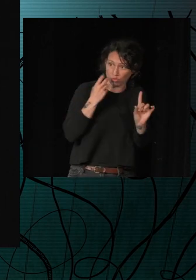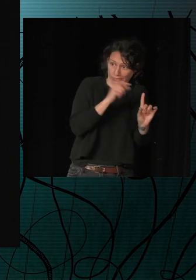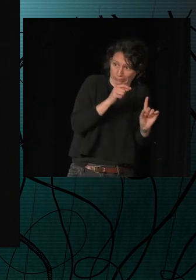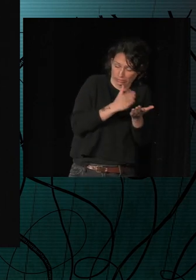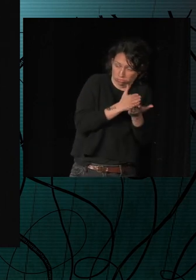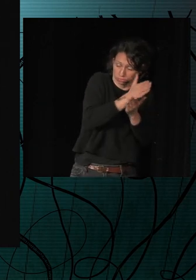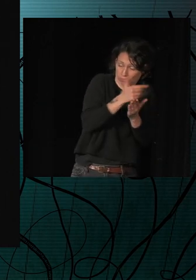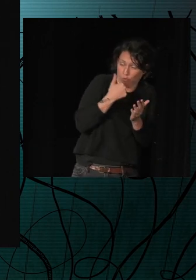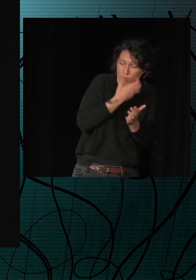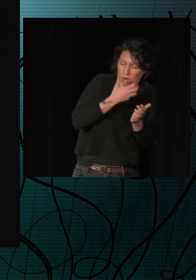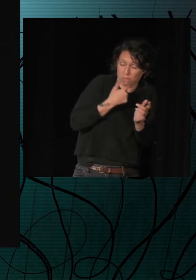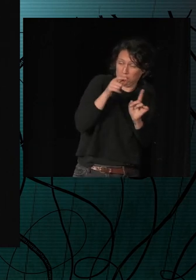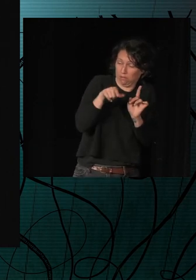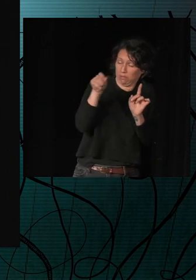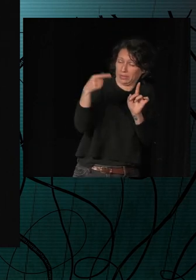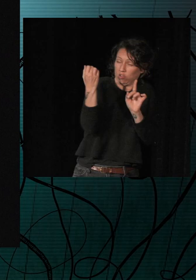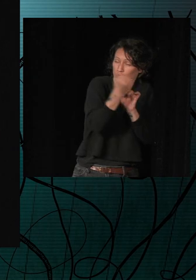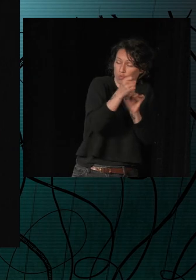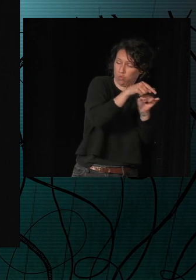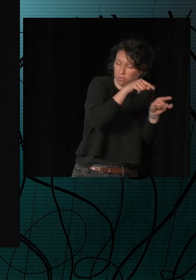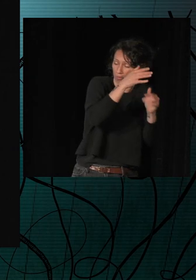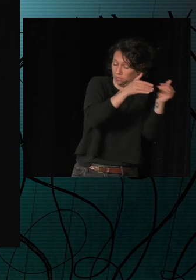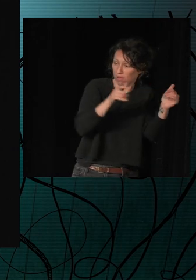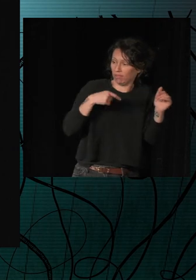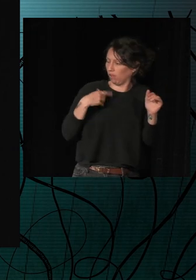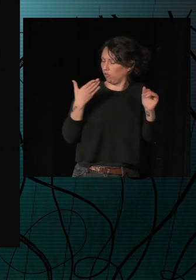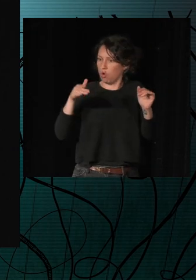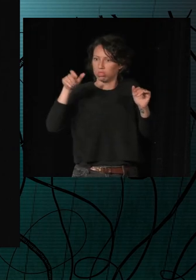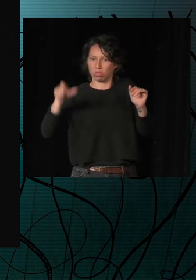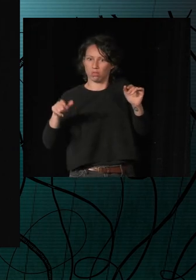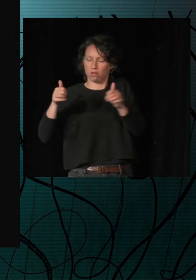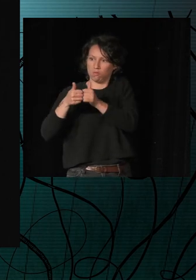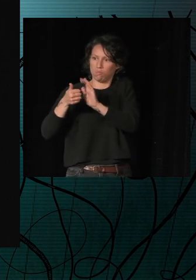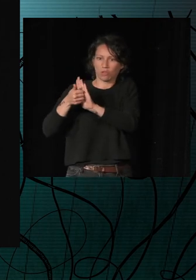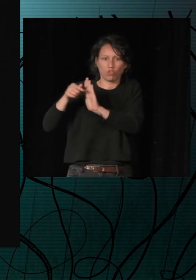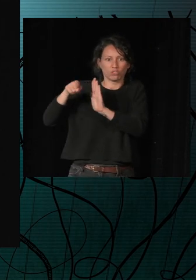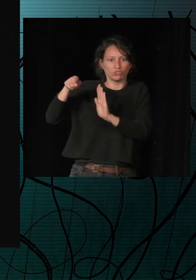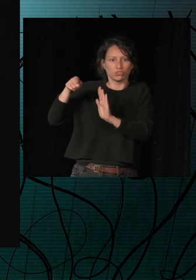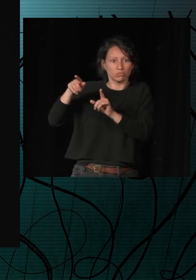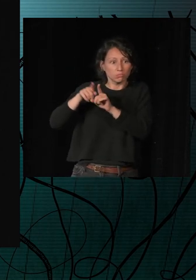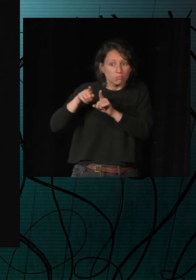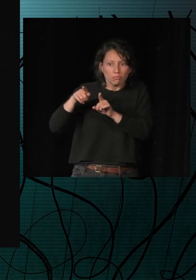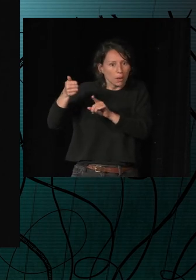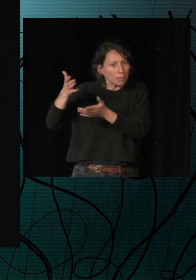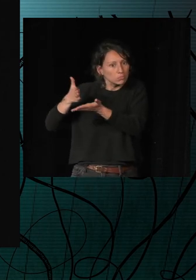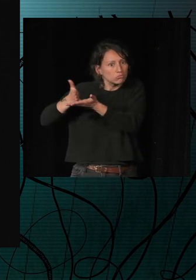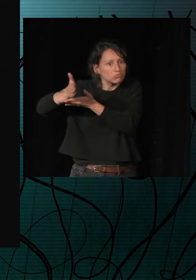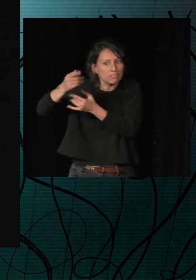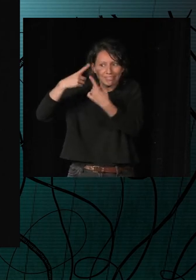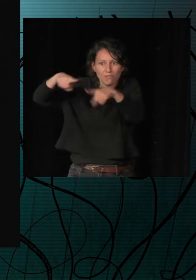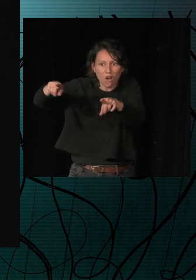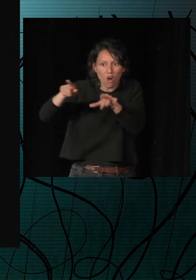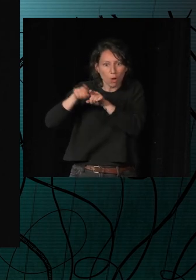truc et donc la personne en face me racontait la même chose et enfin des choses différentes mais je trouvais ça intéressant parce que du coup on se retrouvait finalement vraiment